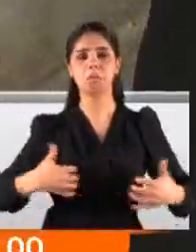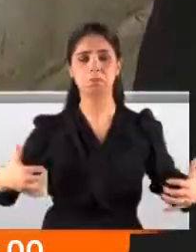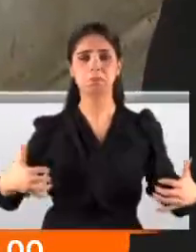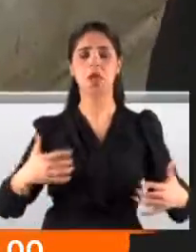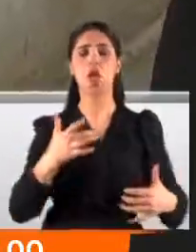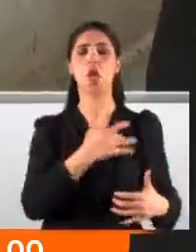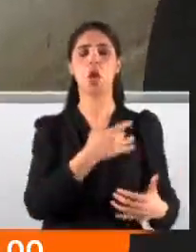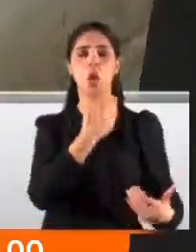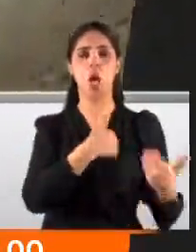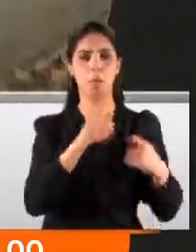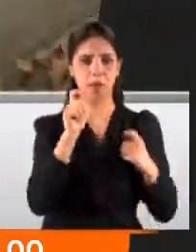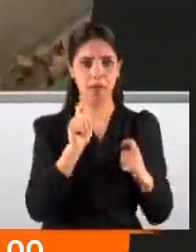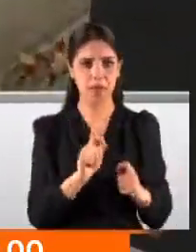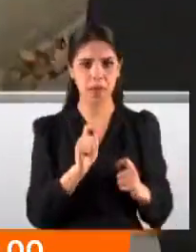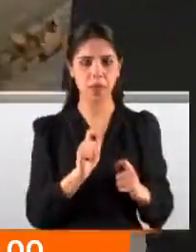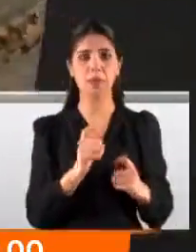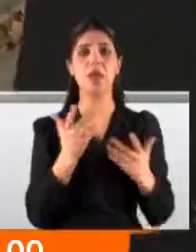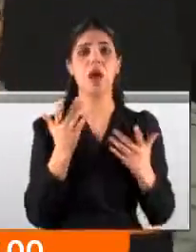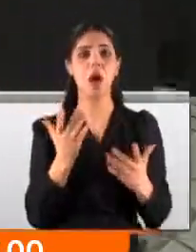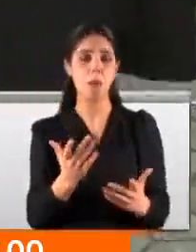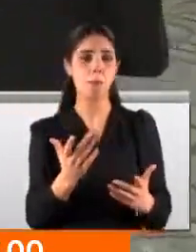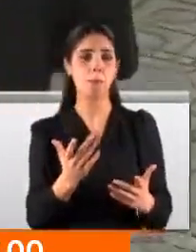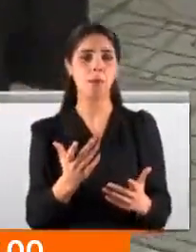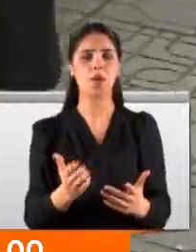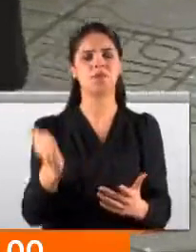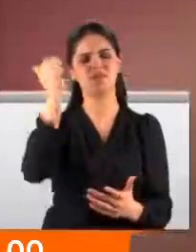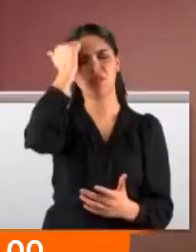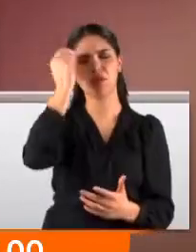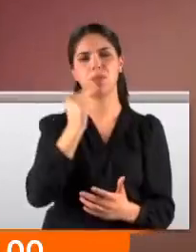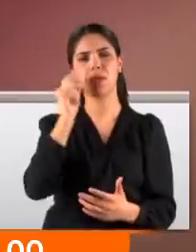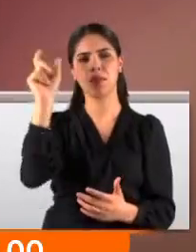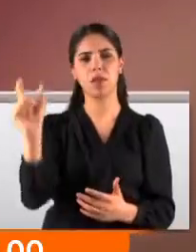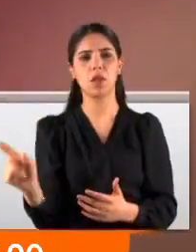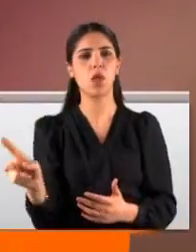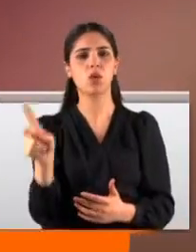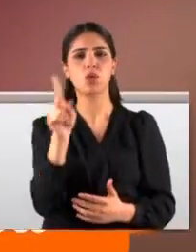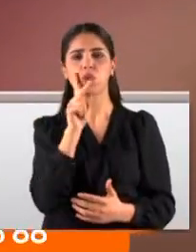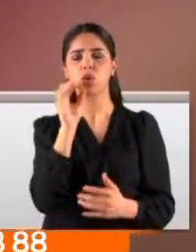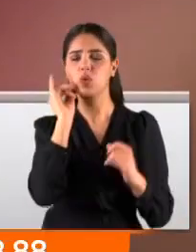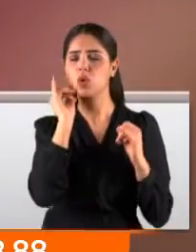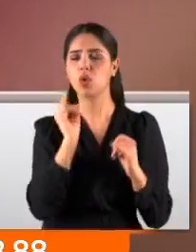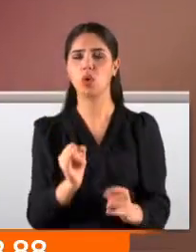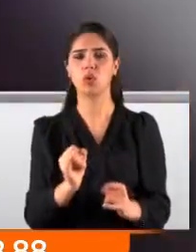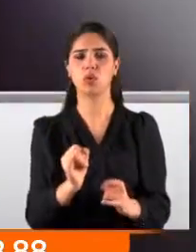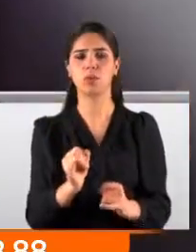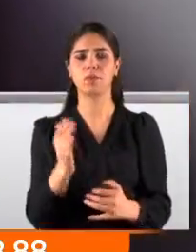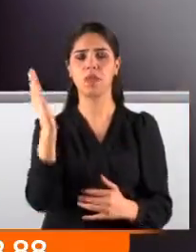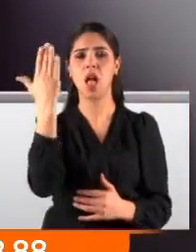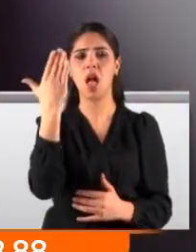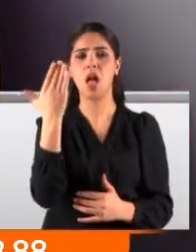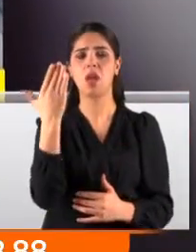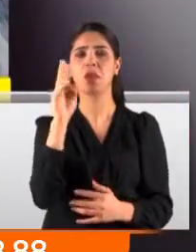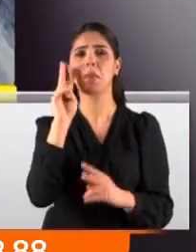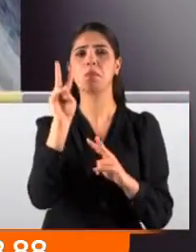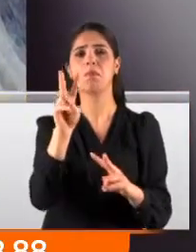estetik ameliyatı yaptırdı. Yaptırmasına ama bin pişman oldu. Çünkü sonuç hiç de beklediği gibi olmadı. Aynalar onun